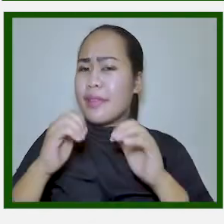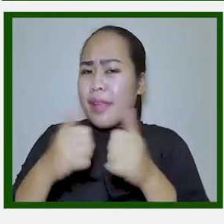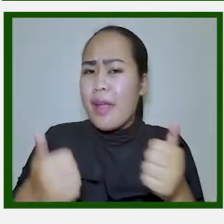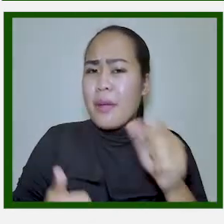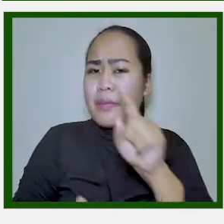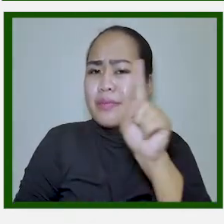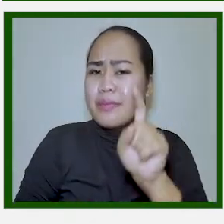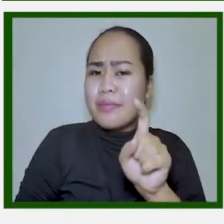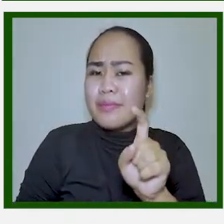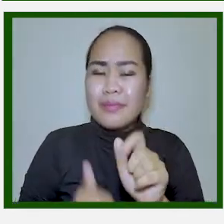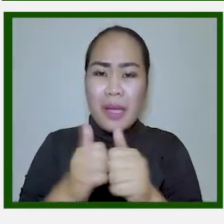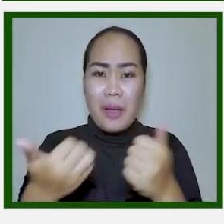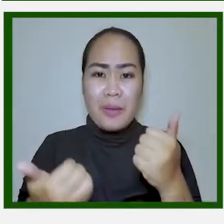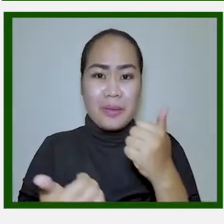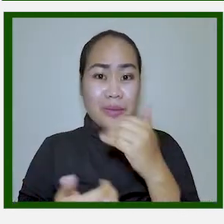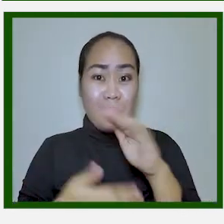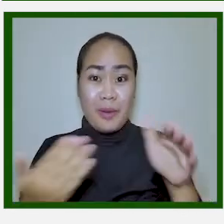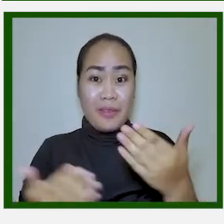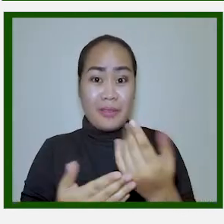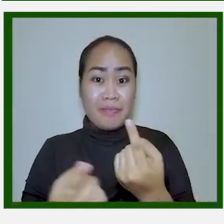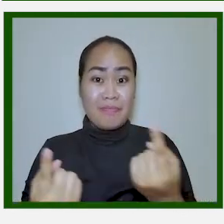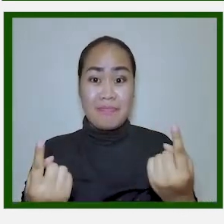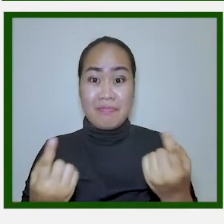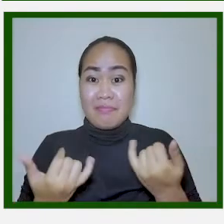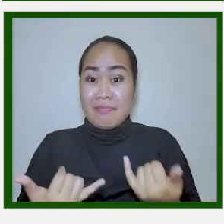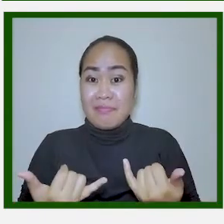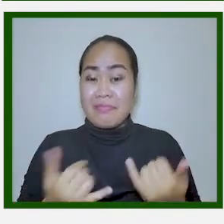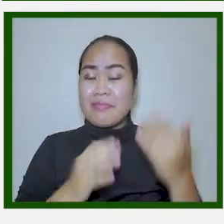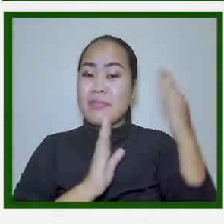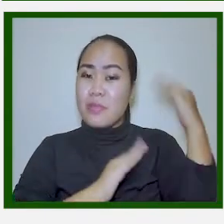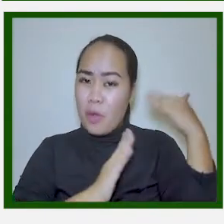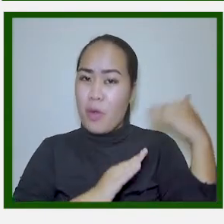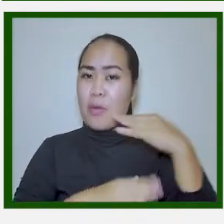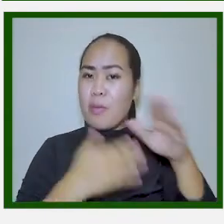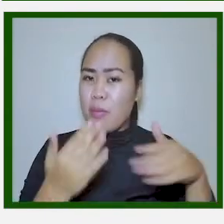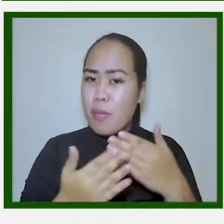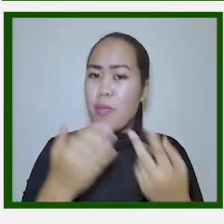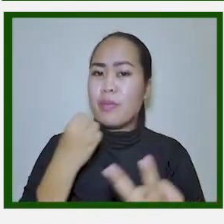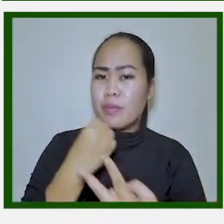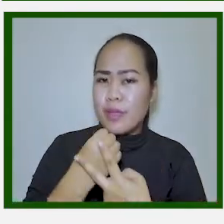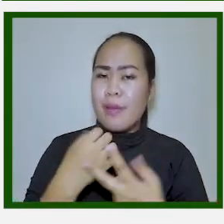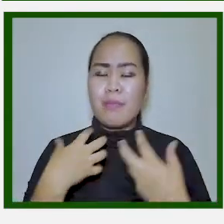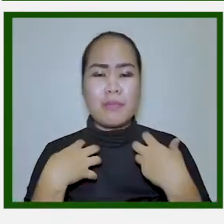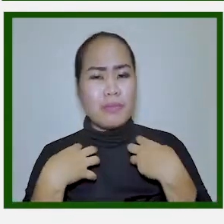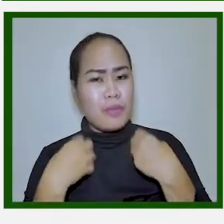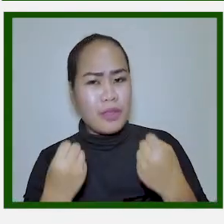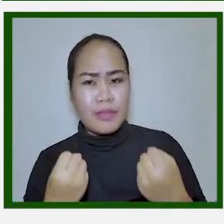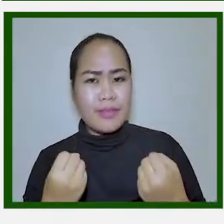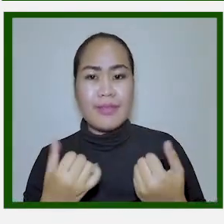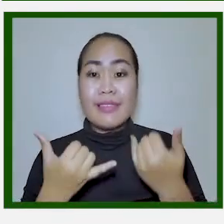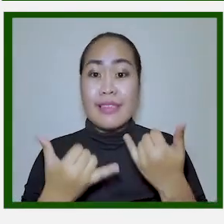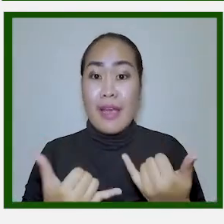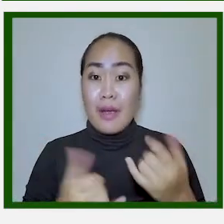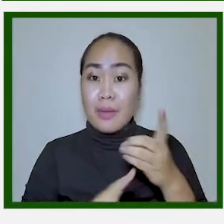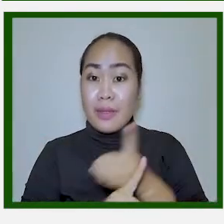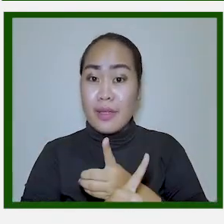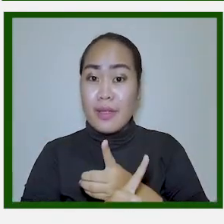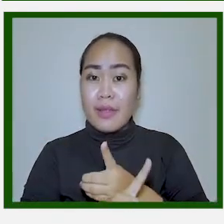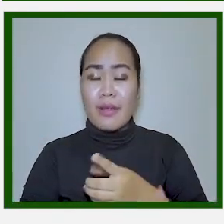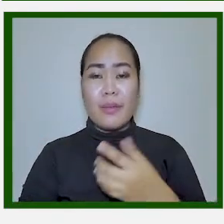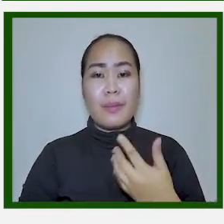is everybody? Sana lahat po tayo ay safe and healthy. No? December na! Biro